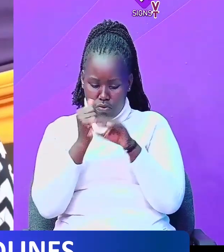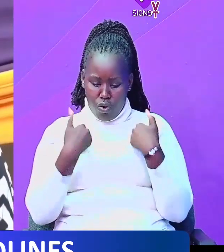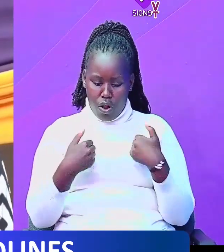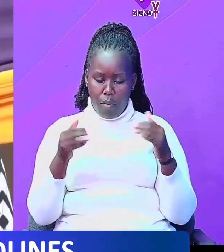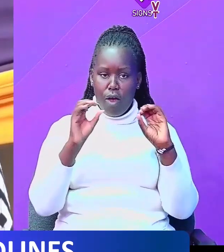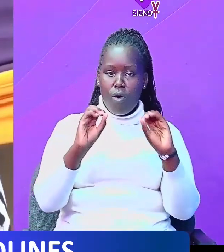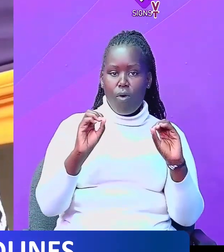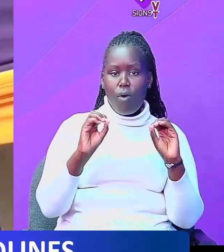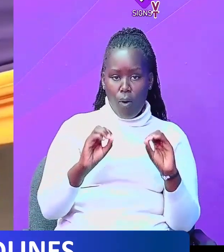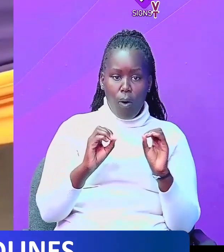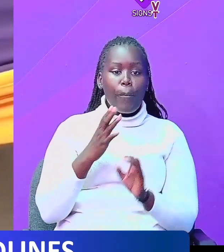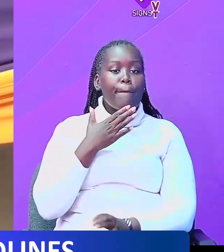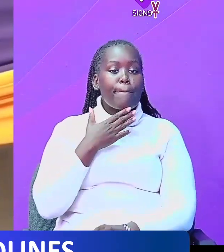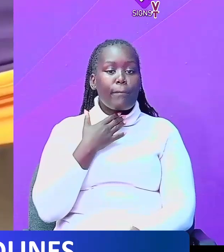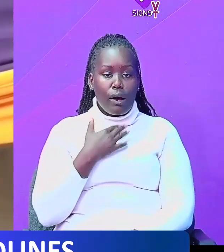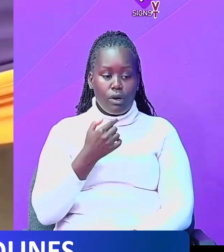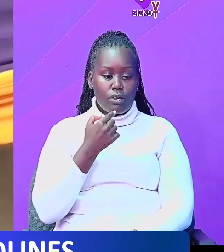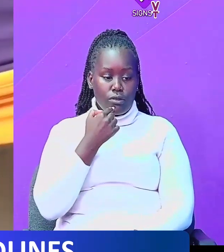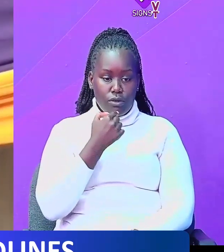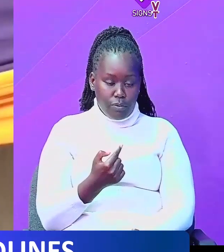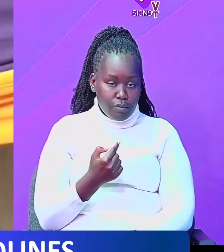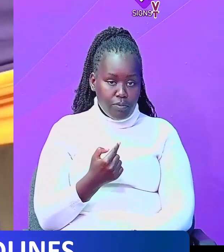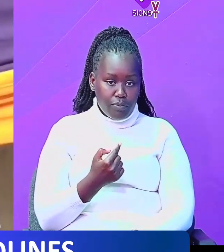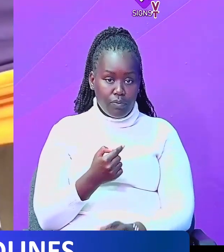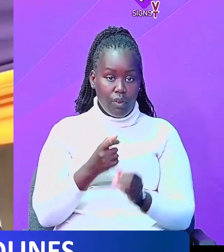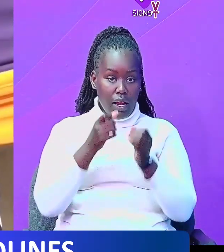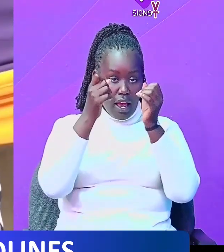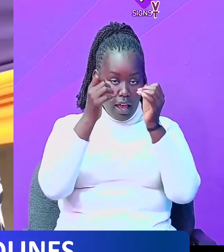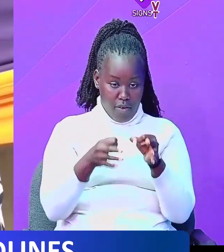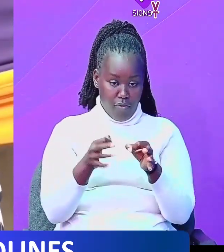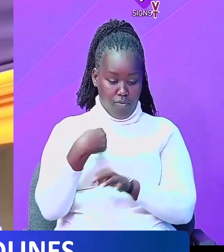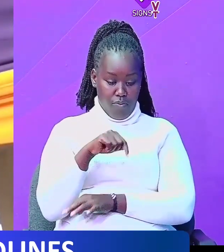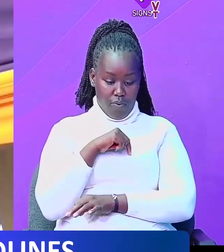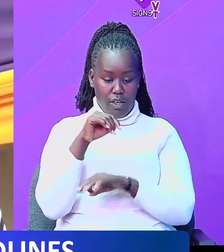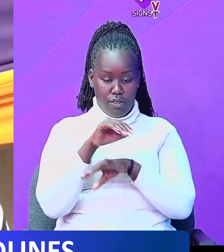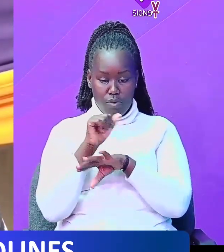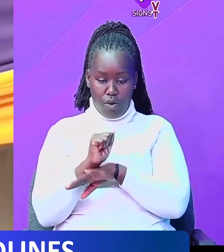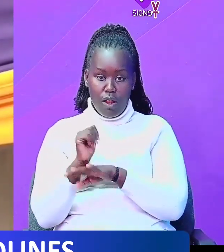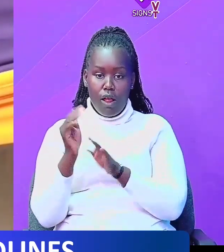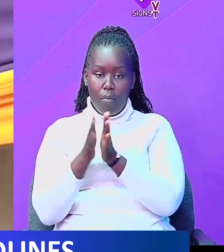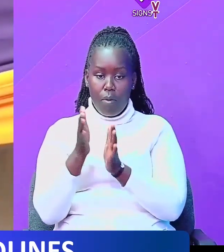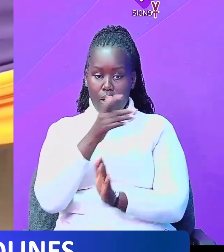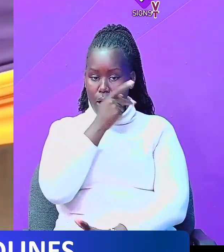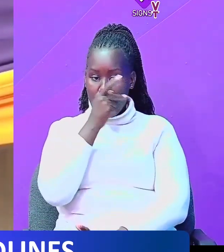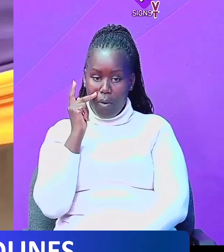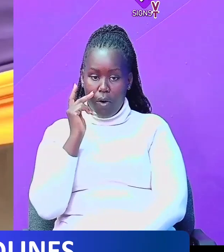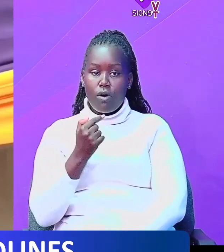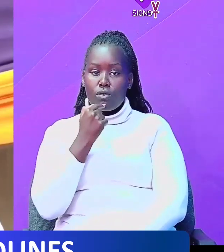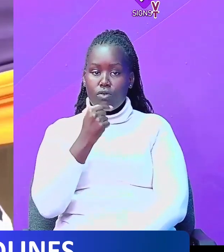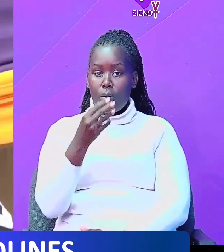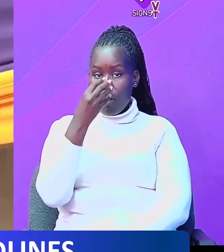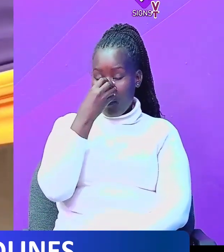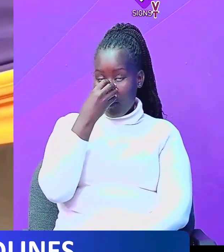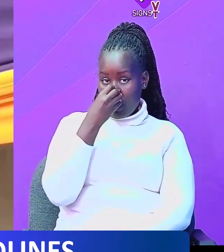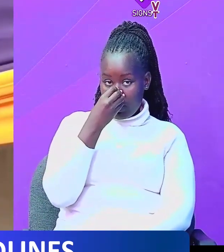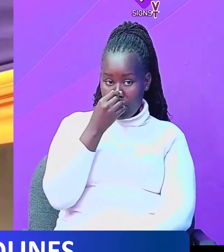Rigiji, nataka nikwambie ya kwamba tukiitwa, mimi na Kalonzo tutaambia Kasongo, huyo kuzo